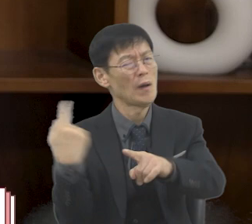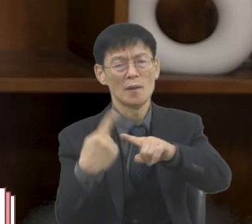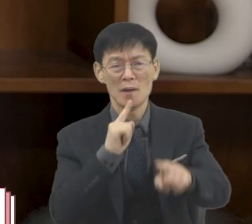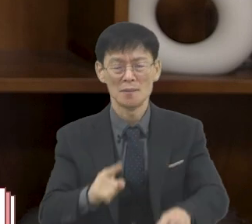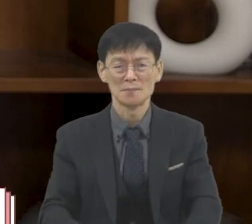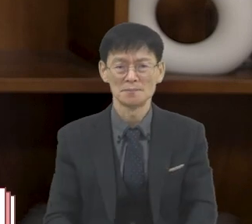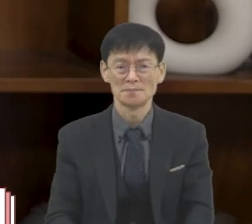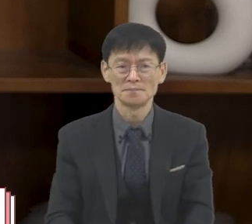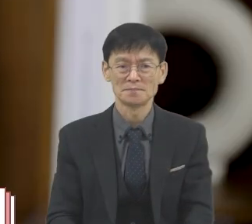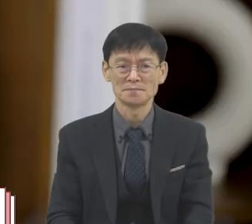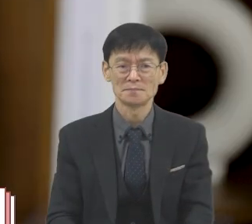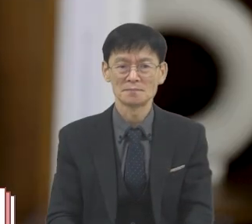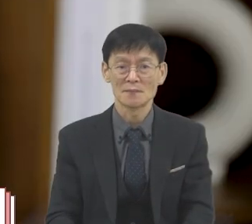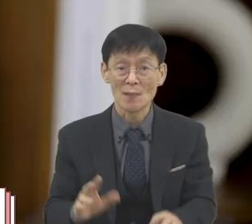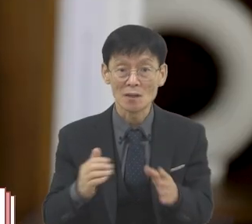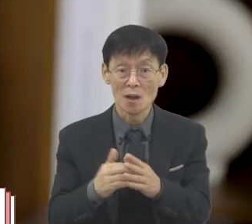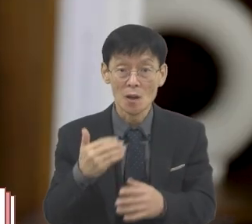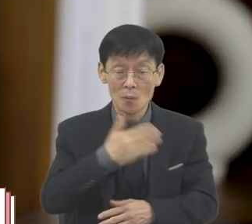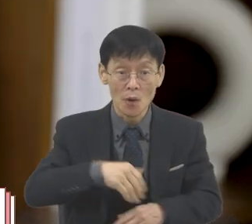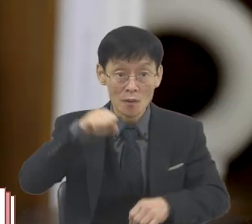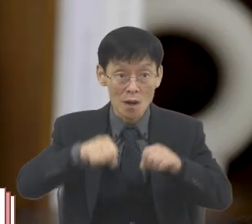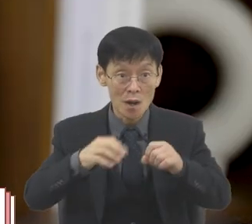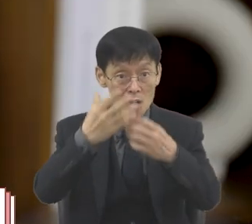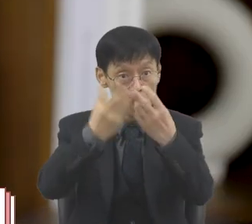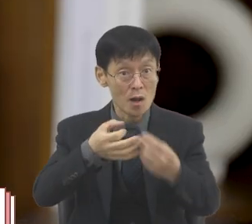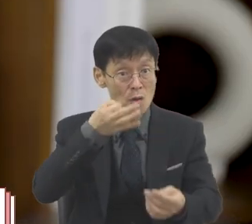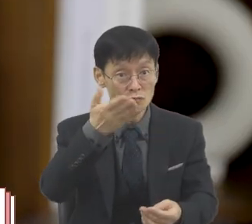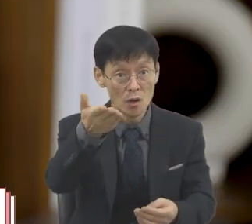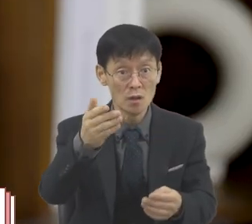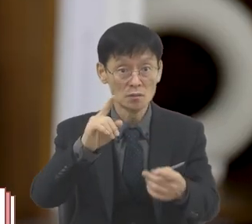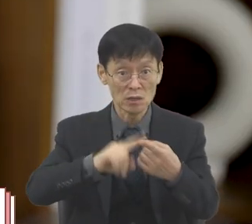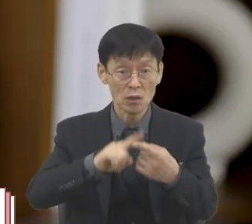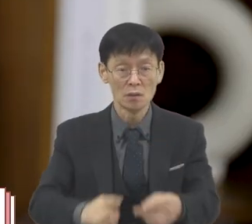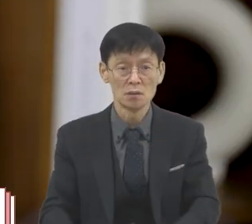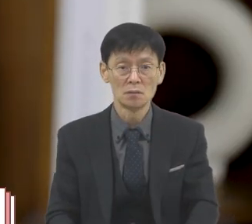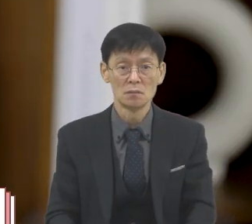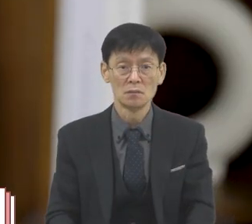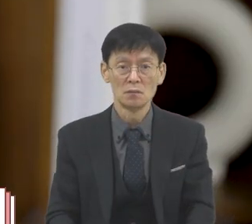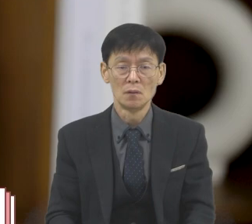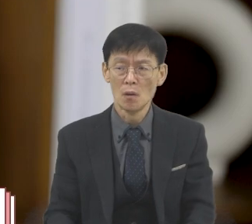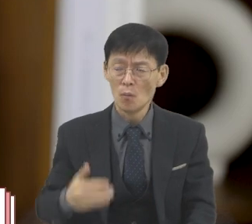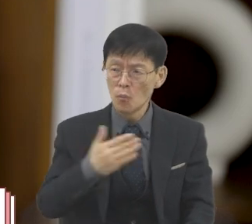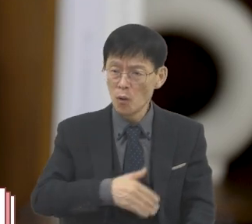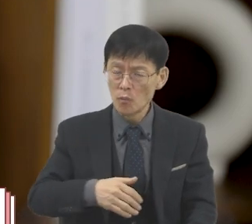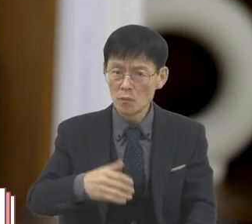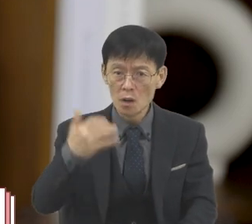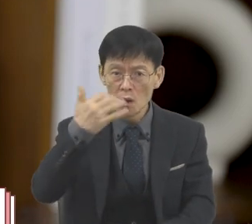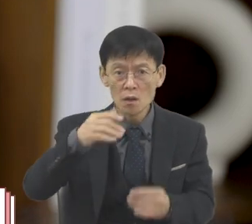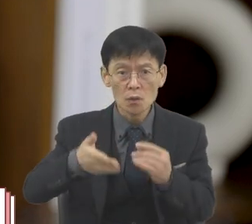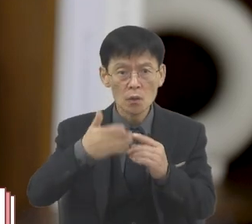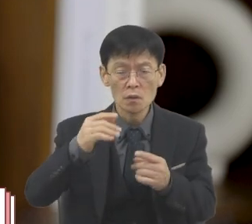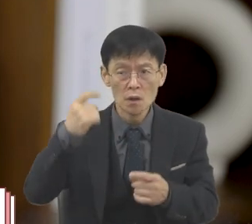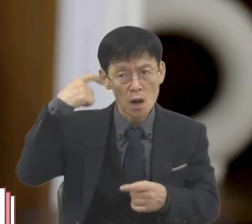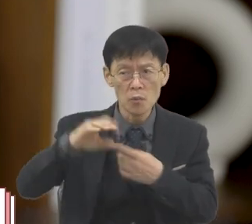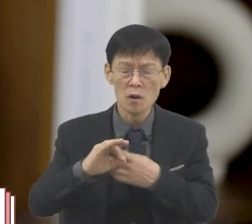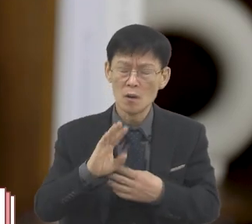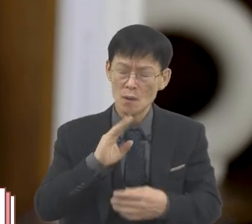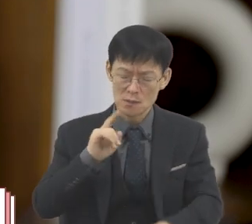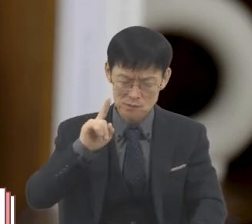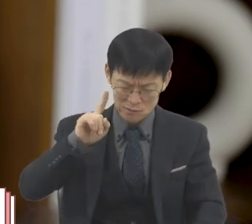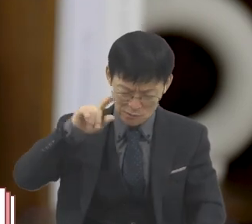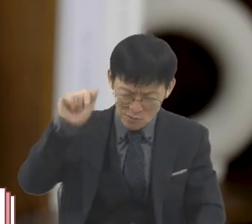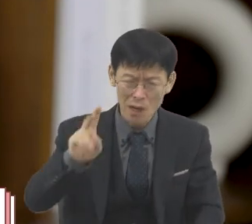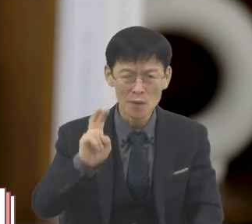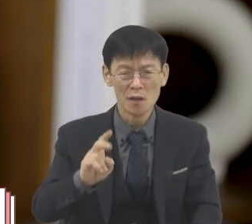될 수 있습니다. 지금까지 몸으로 하는 성희롱 사례들을 보았는데요. 몸으로 하는 성희롱을 당하게 되면